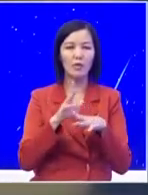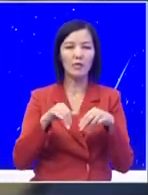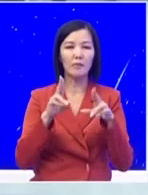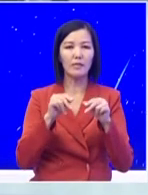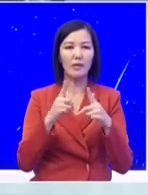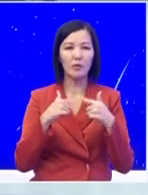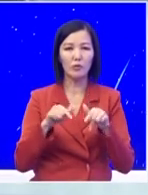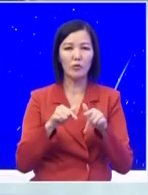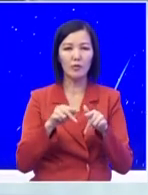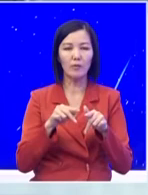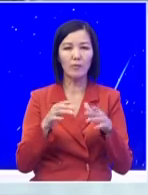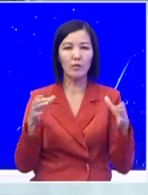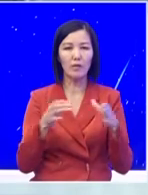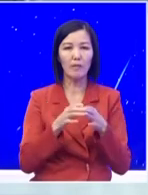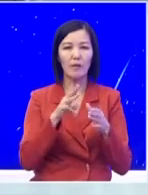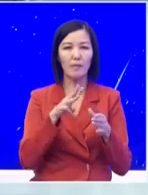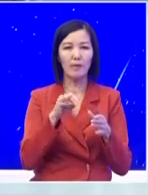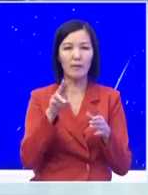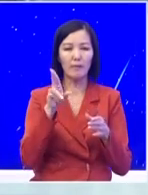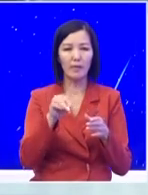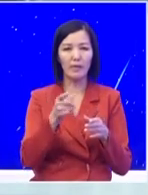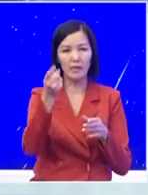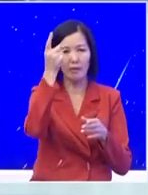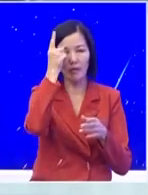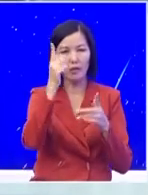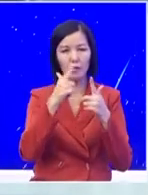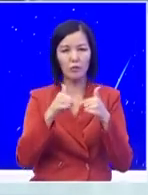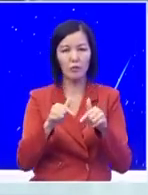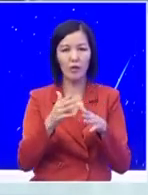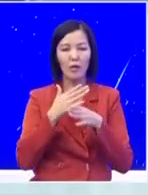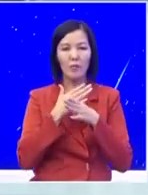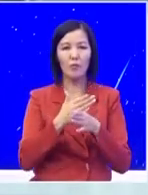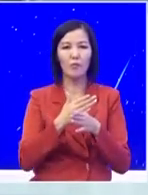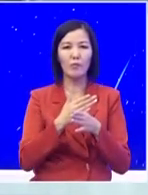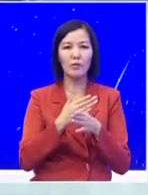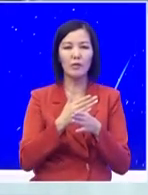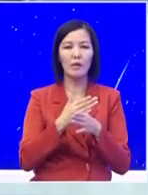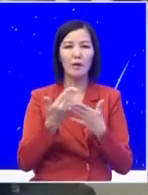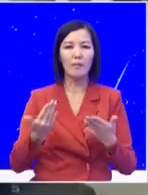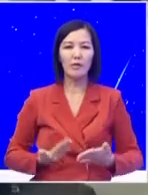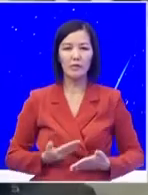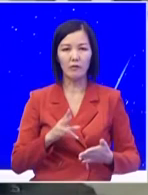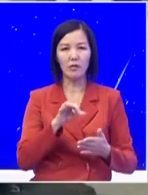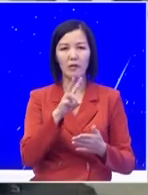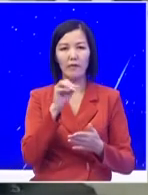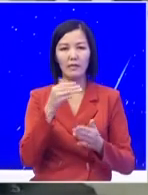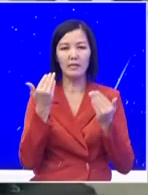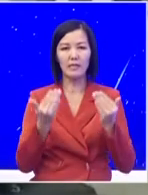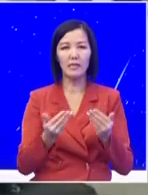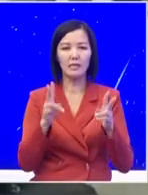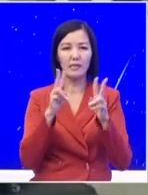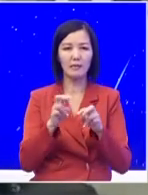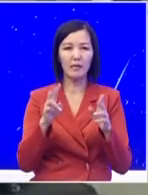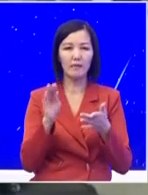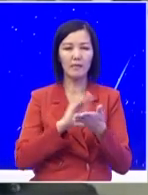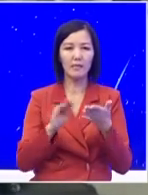специально созданном кризисном штабе при Министерстве иностранных дел Германии осуществляется помощь немцам, проживающим в Ливане.